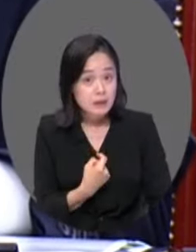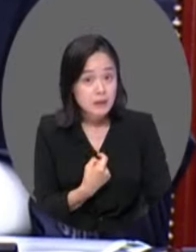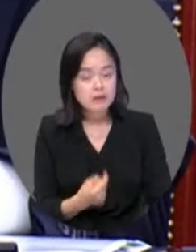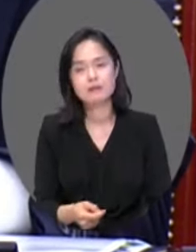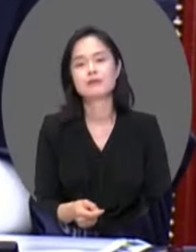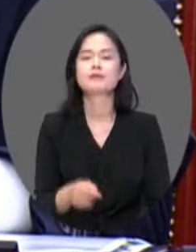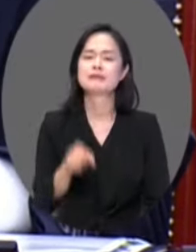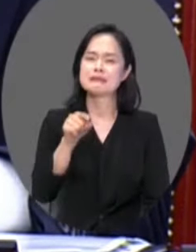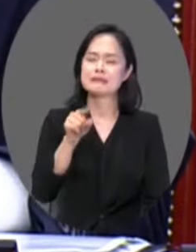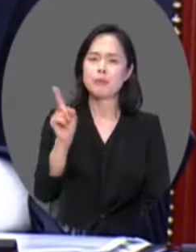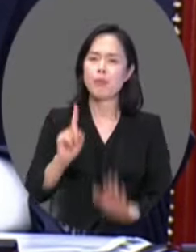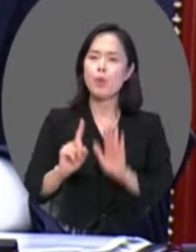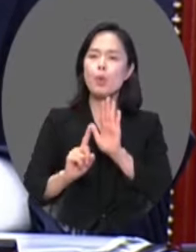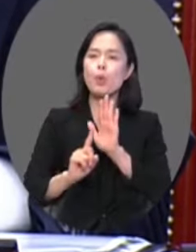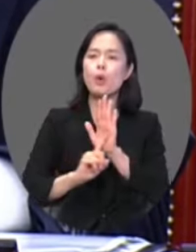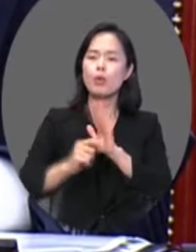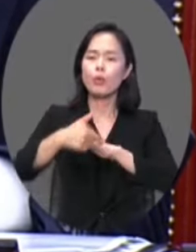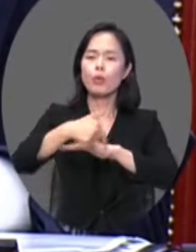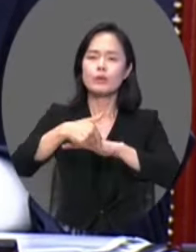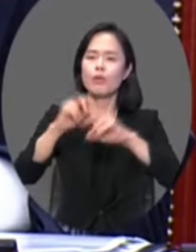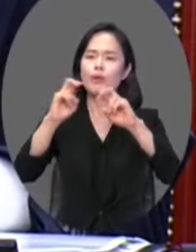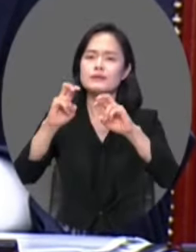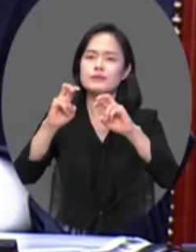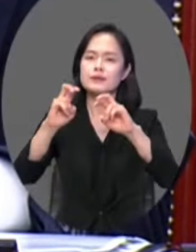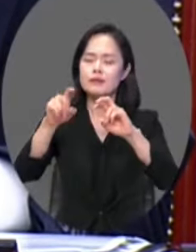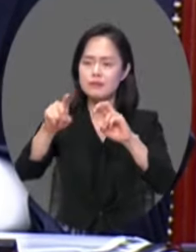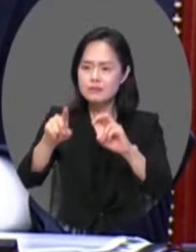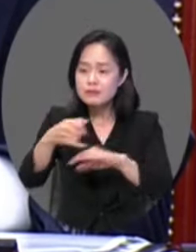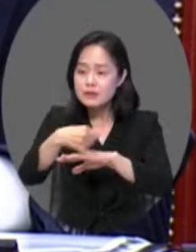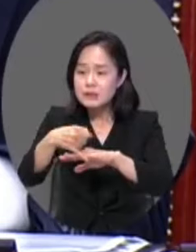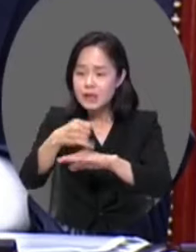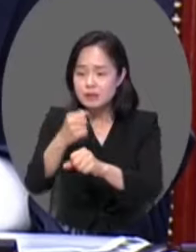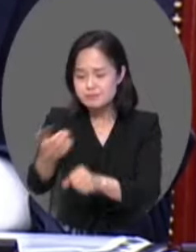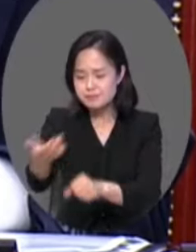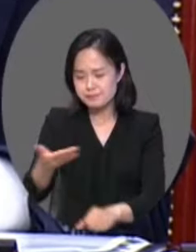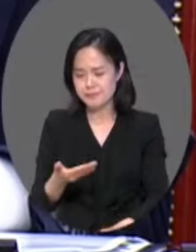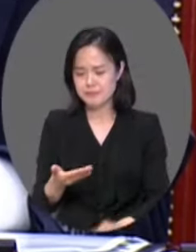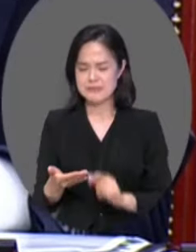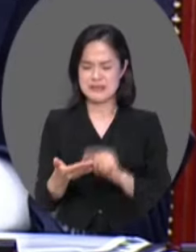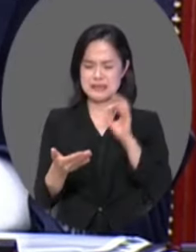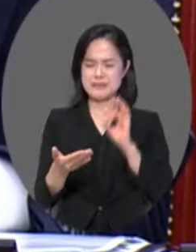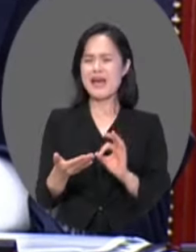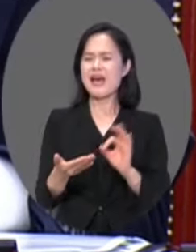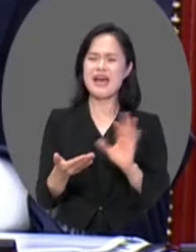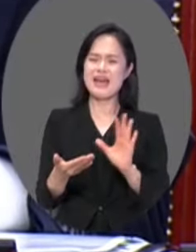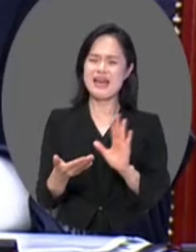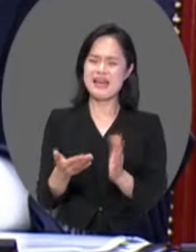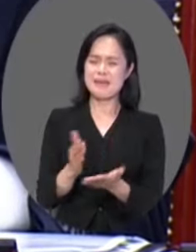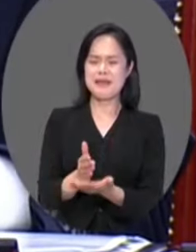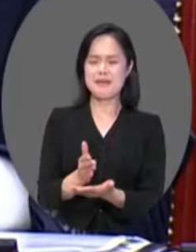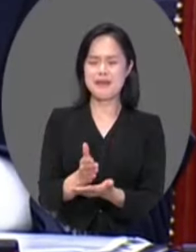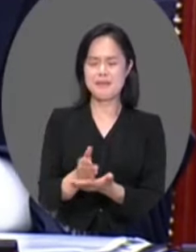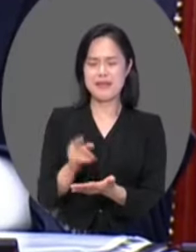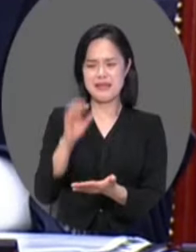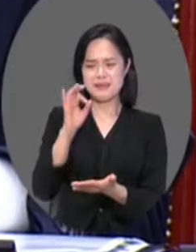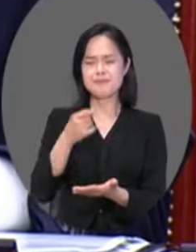기획사에서 만들어서 왔길래 나는 이게 아니다. 나는 그때 그 문재인 전 대통령이 소속해 있는 민주당이